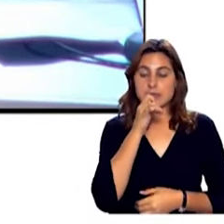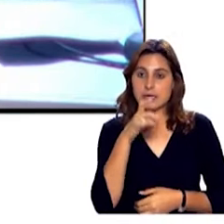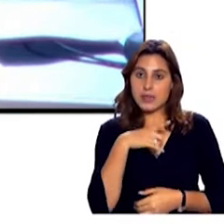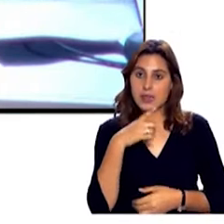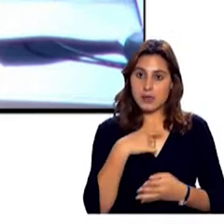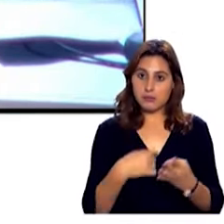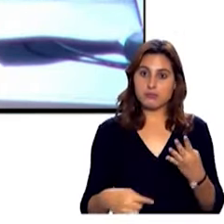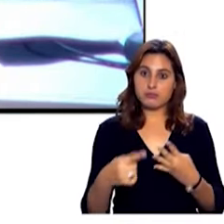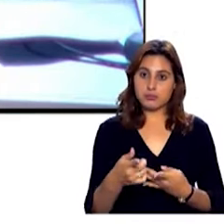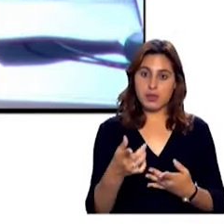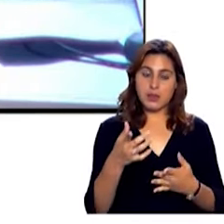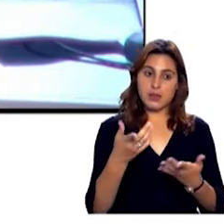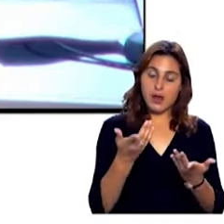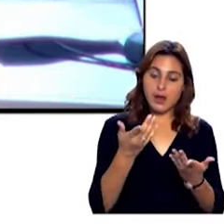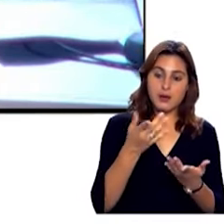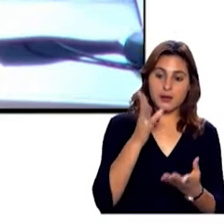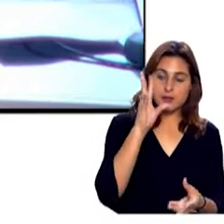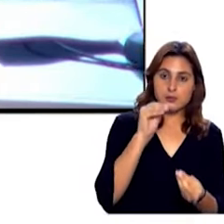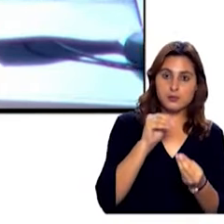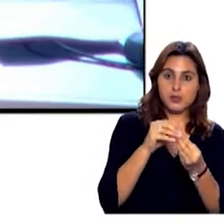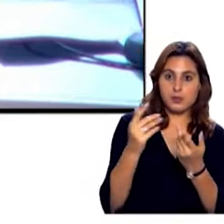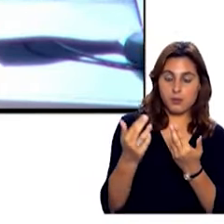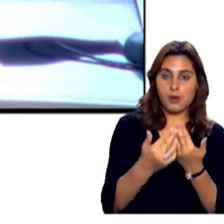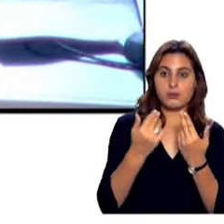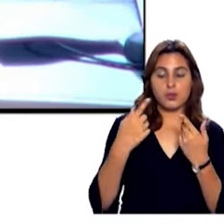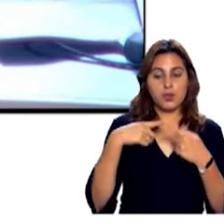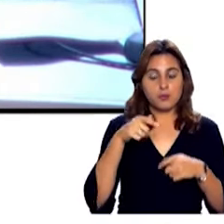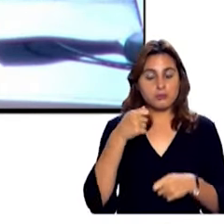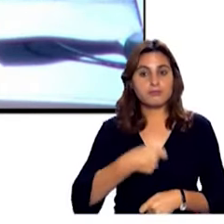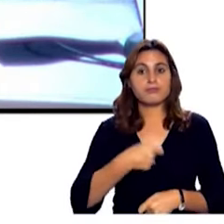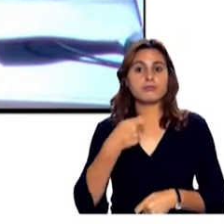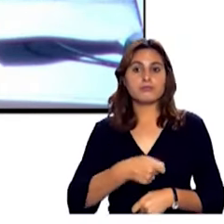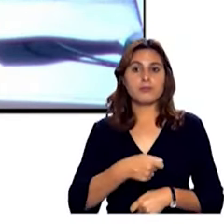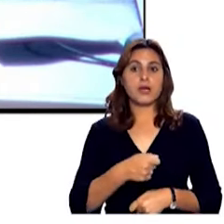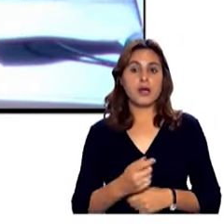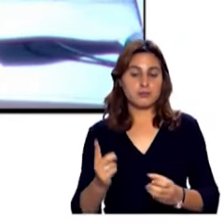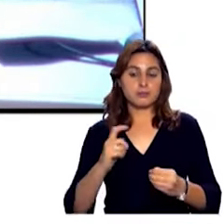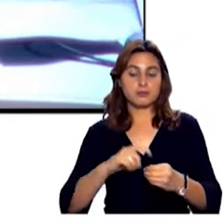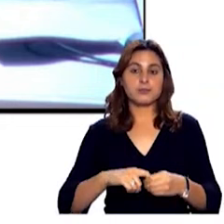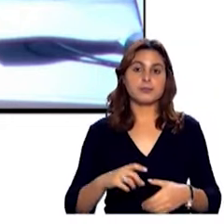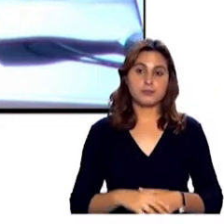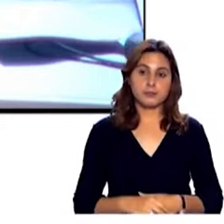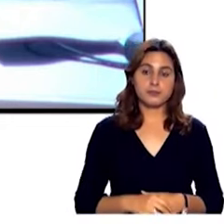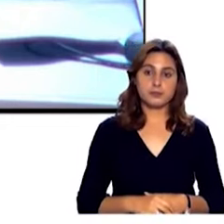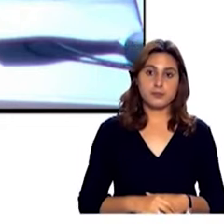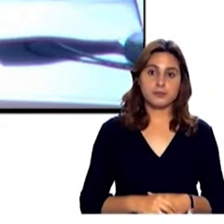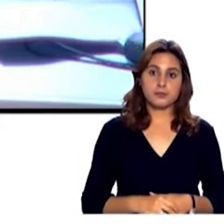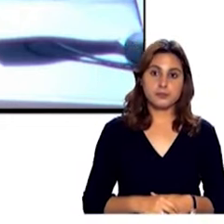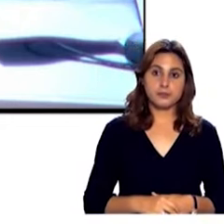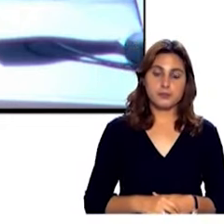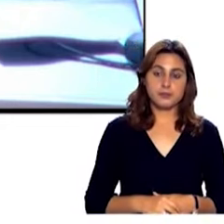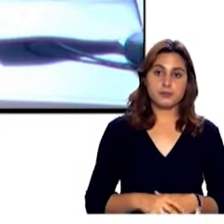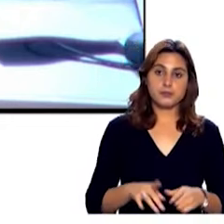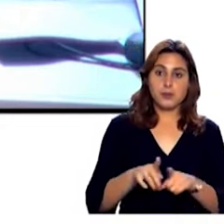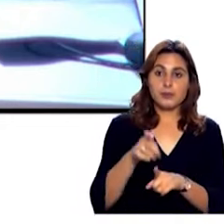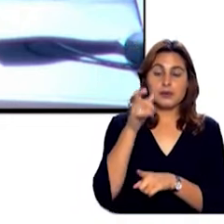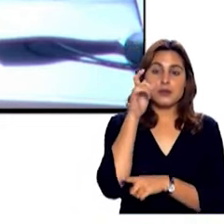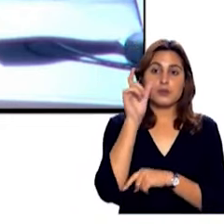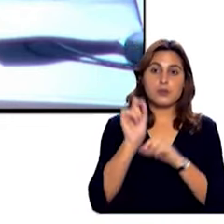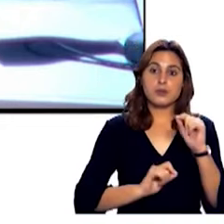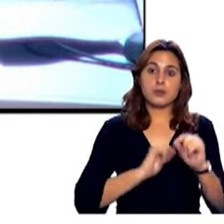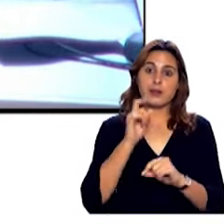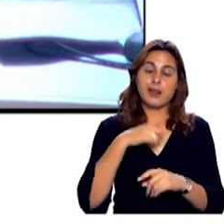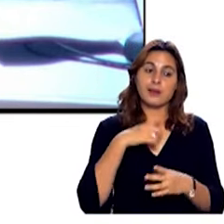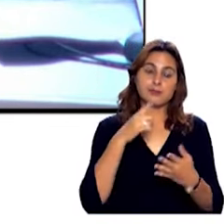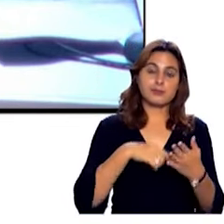ce casl on est obligé de le respecter ce qui est intéressant c'est que tant quand on regarde les statistiques on s'apercevoir